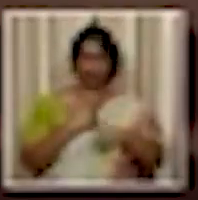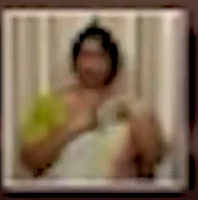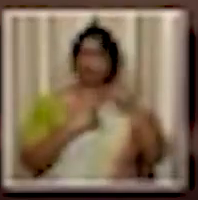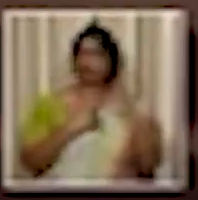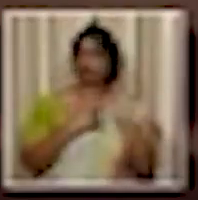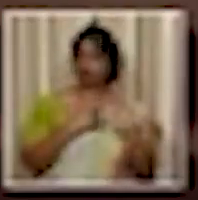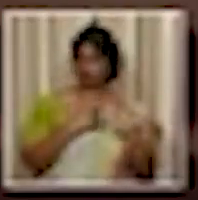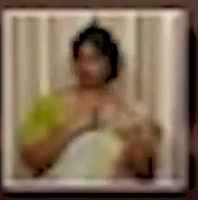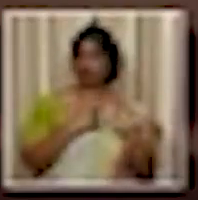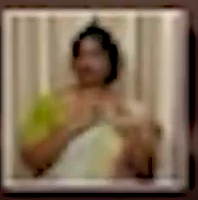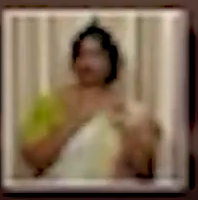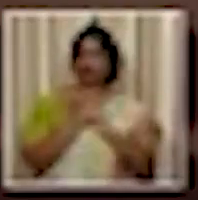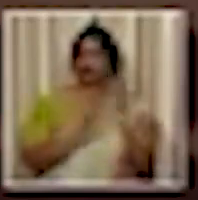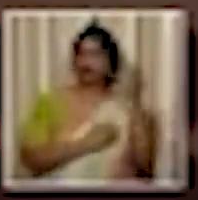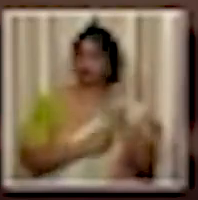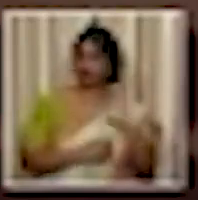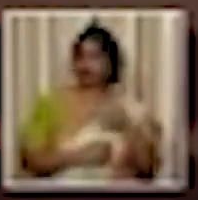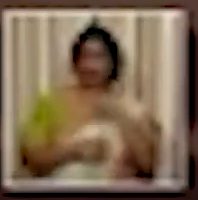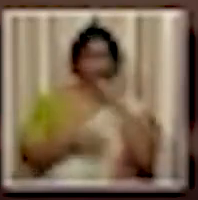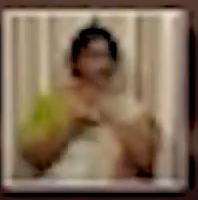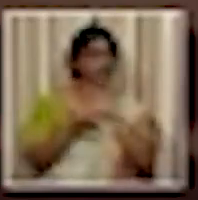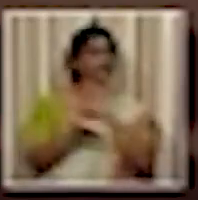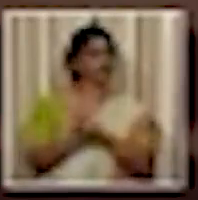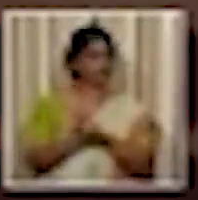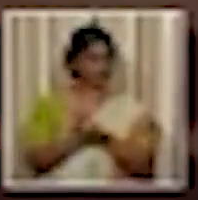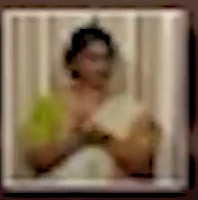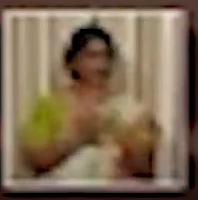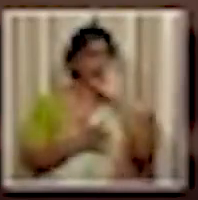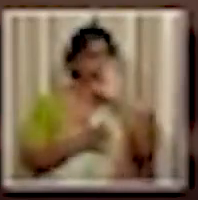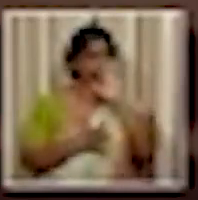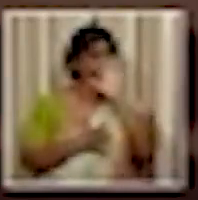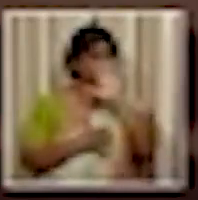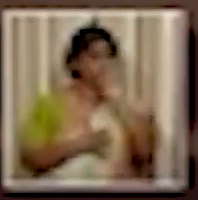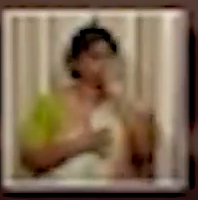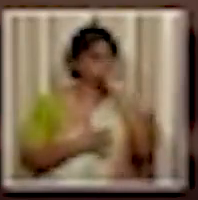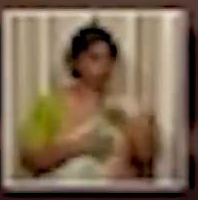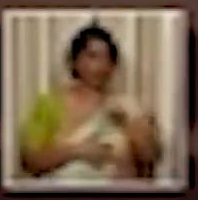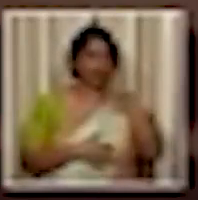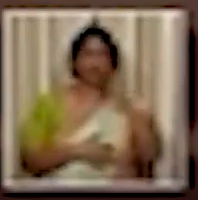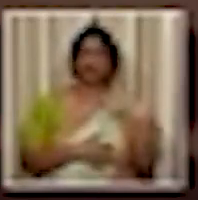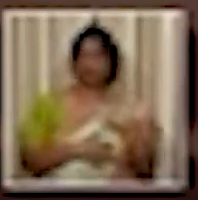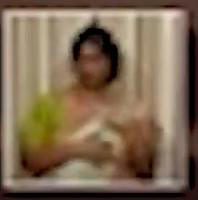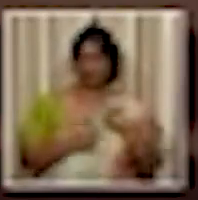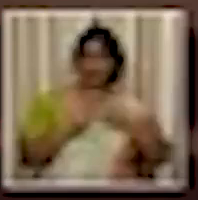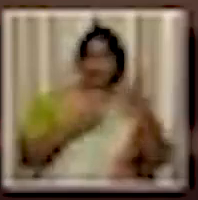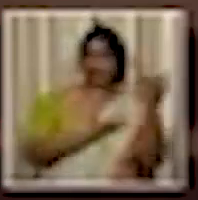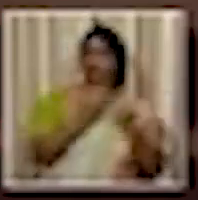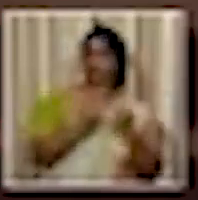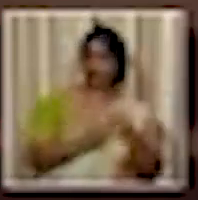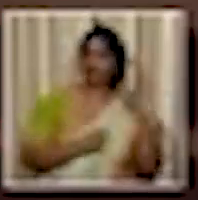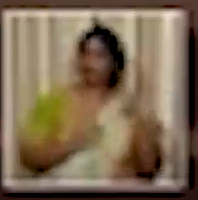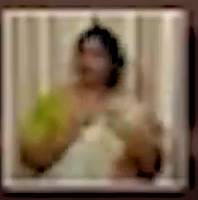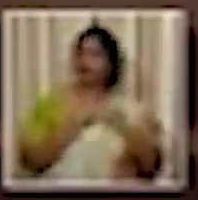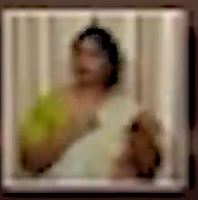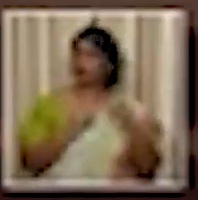53,709ක් ණය ලබාගෙන තියෙන බව තහවුරු වෙලා තියෙනවා. 53,709ක් ඒගොල්ලන් අර වෙනත් වෙනත් වලට අරගෙන. ඊට